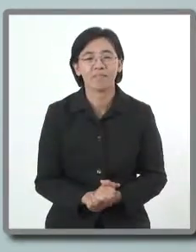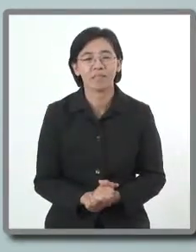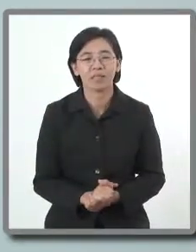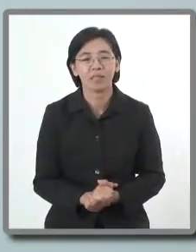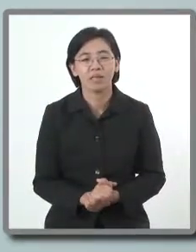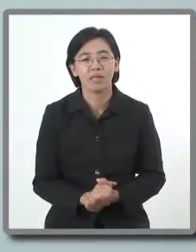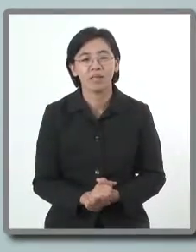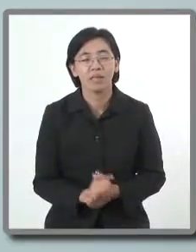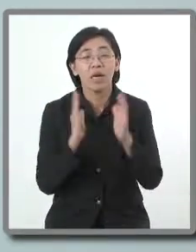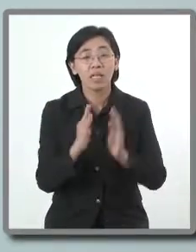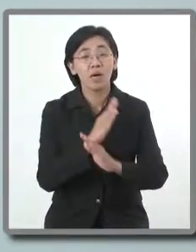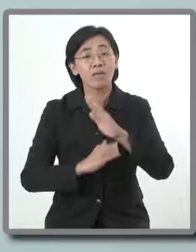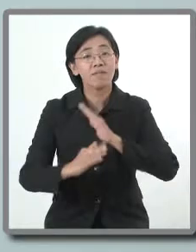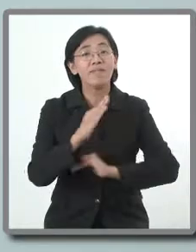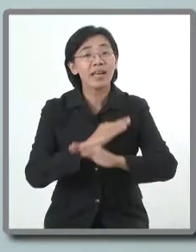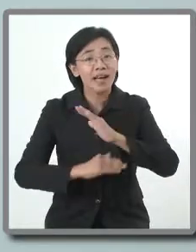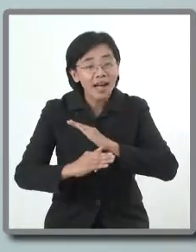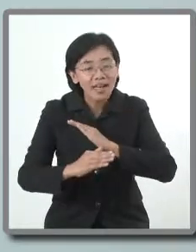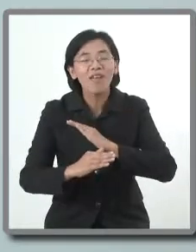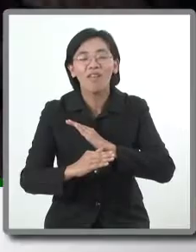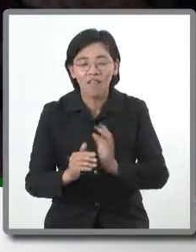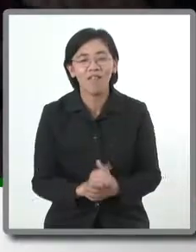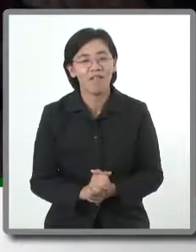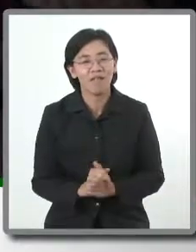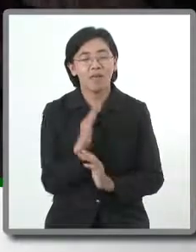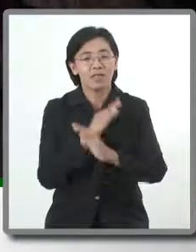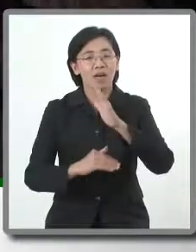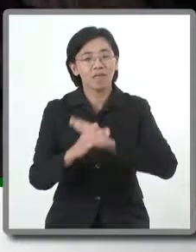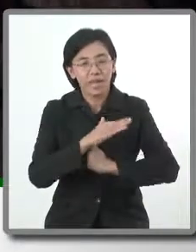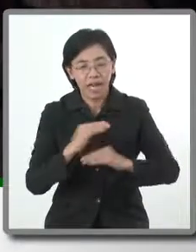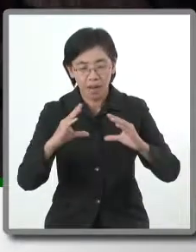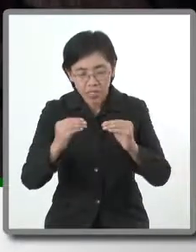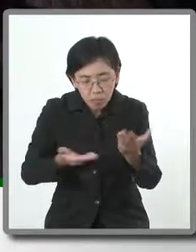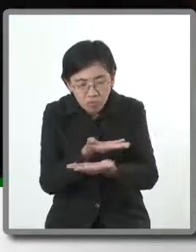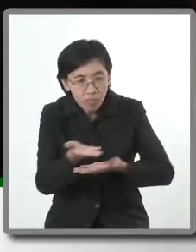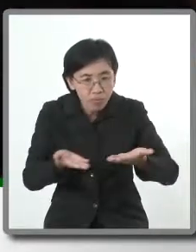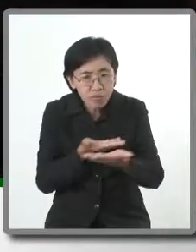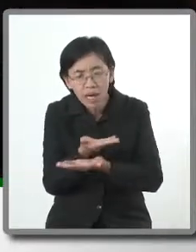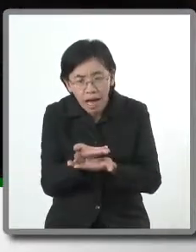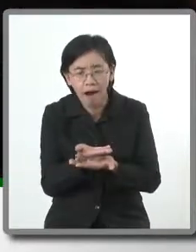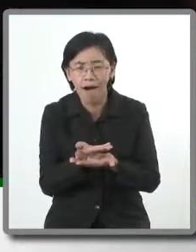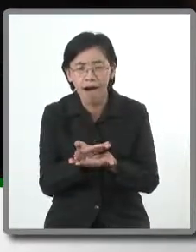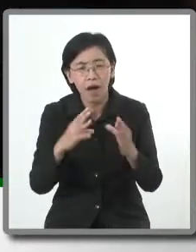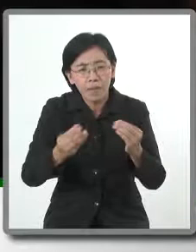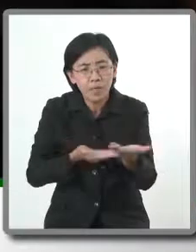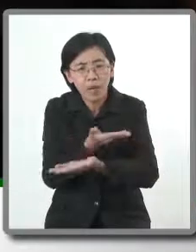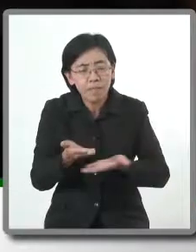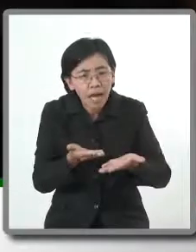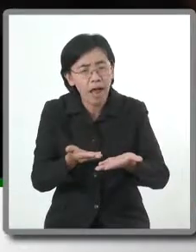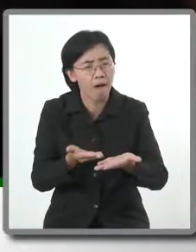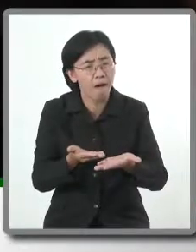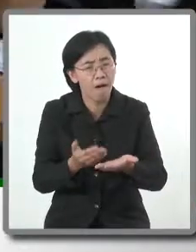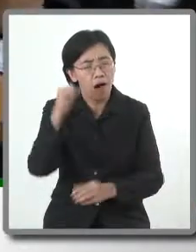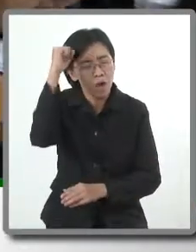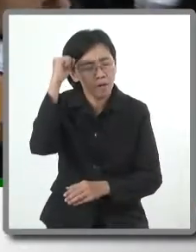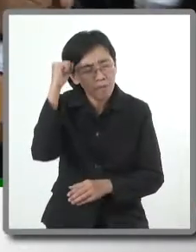ที่เป็นผู้พิการเนี่ยเราก็จะได้ประชุมร่วมกันว่าวิธีการใช้รถประจำทางจะต้องทำยังไงบ้าง